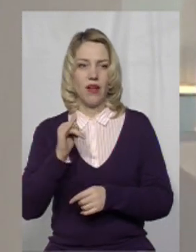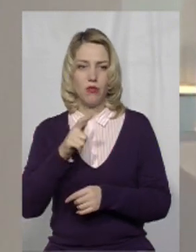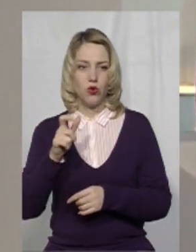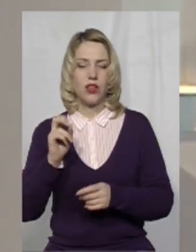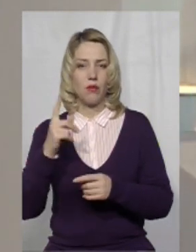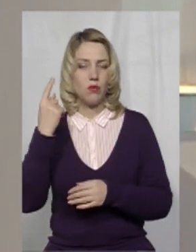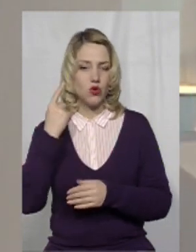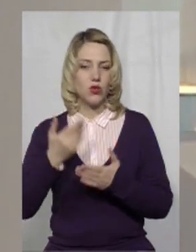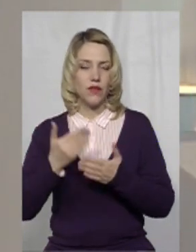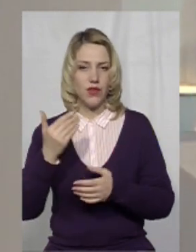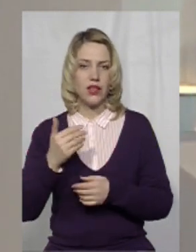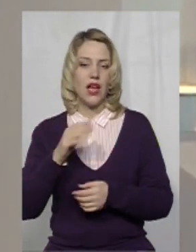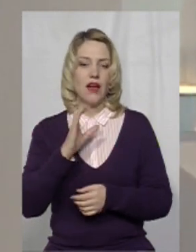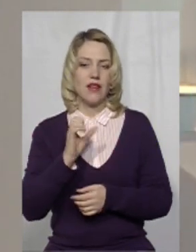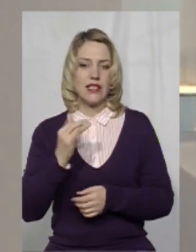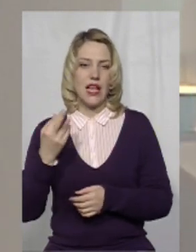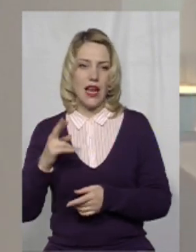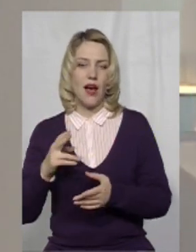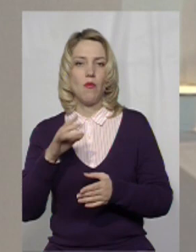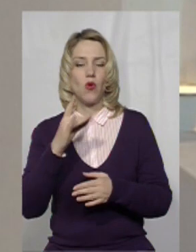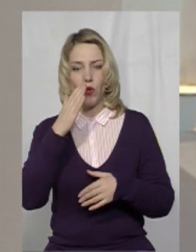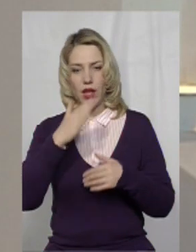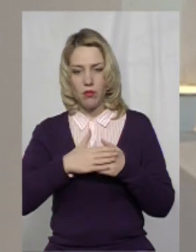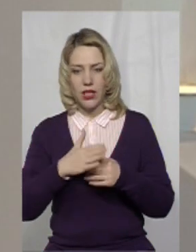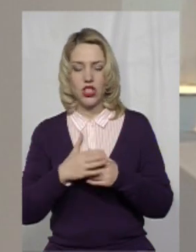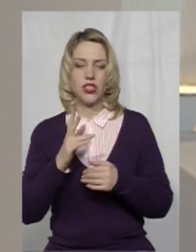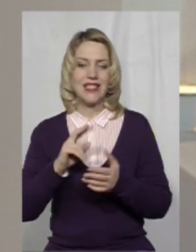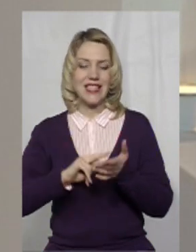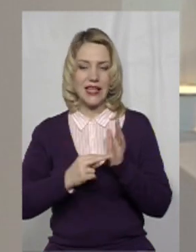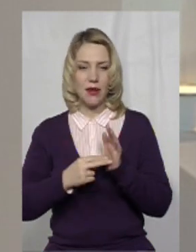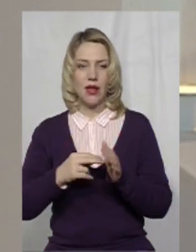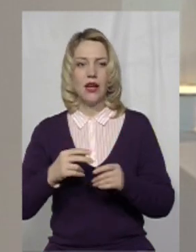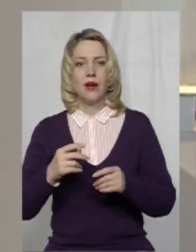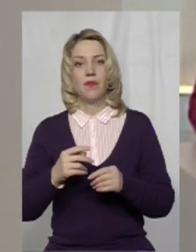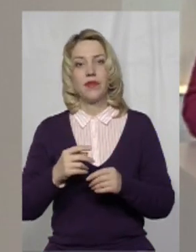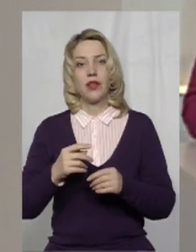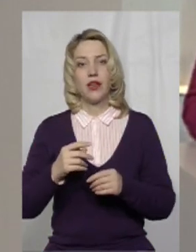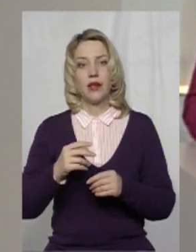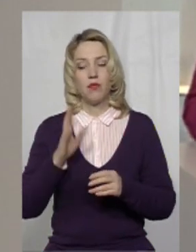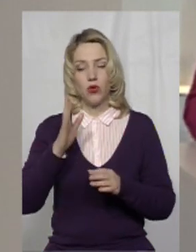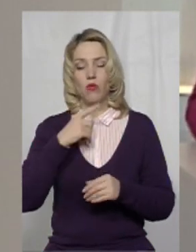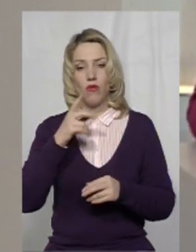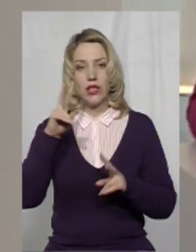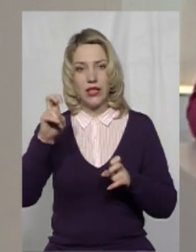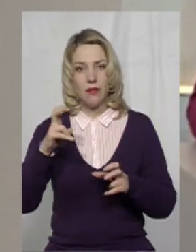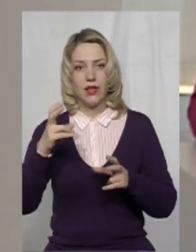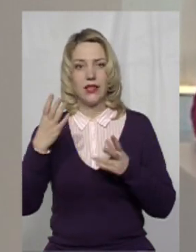почули сьогодні від пана Василя. Про найближчі і стратегічні перспективи аеропорту ми будемо говорити у темі дня